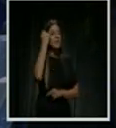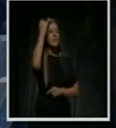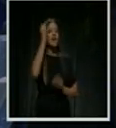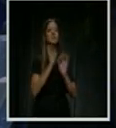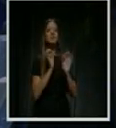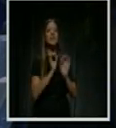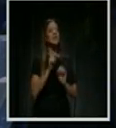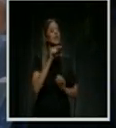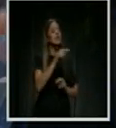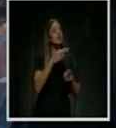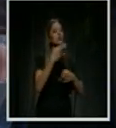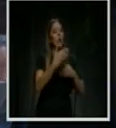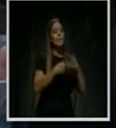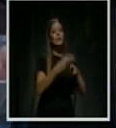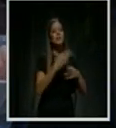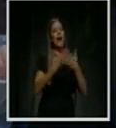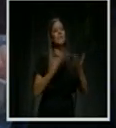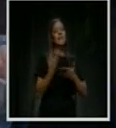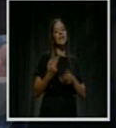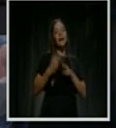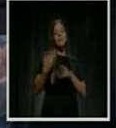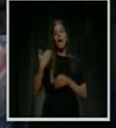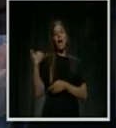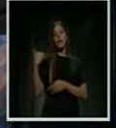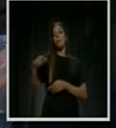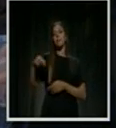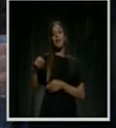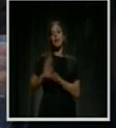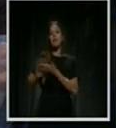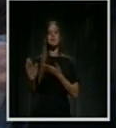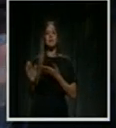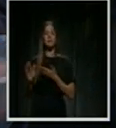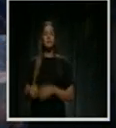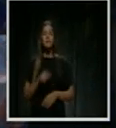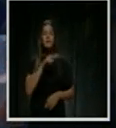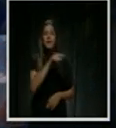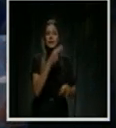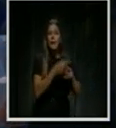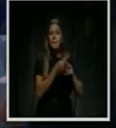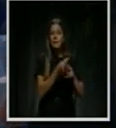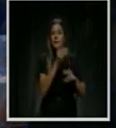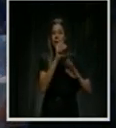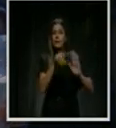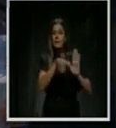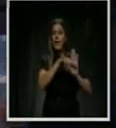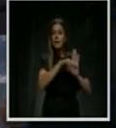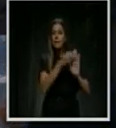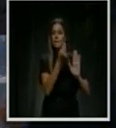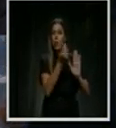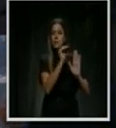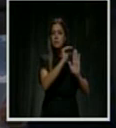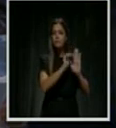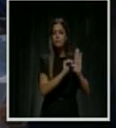ħadd ieħor biex ma nsemmix. Biex ma nsemmix. Id-dejn illi jagħmel kemm ilu fil-gvern tafu li kemm ilu